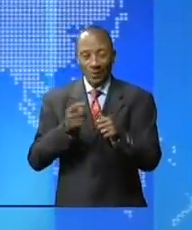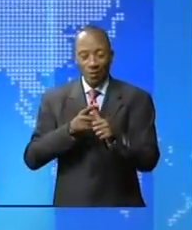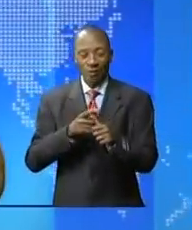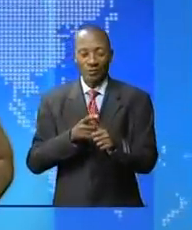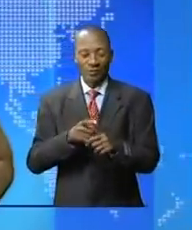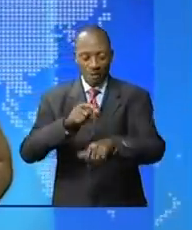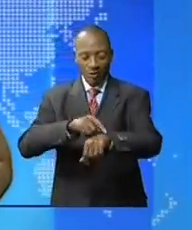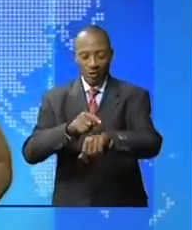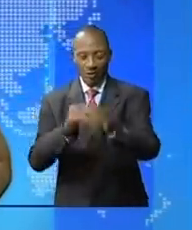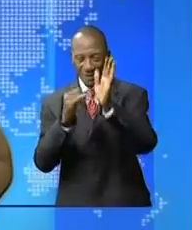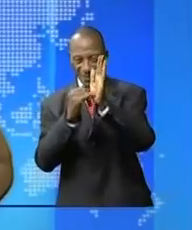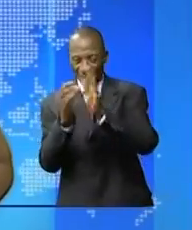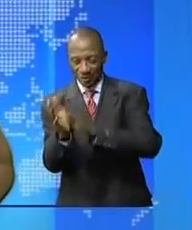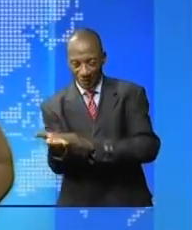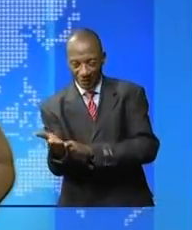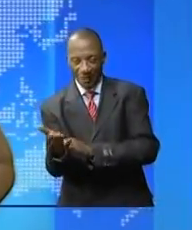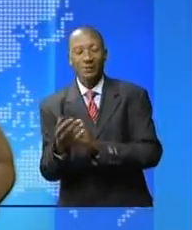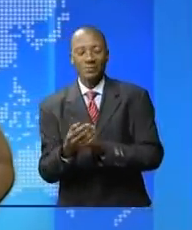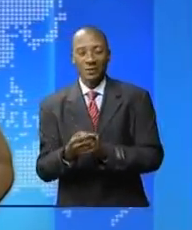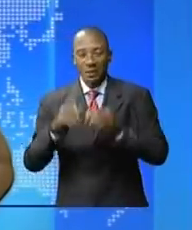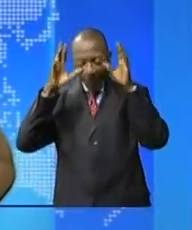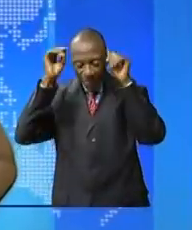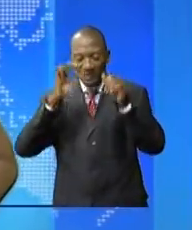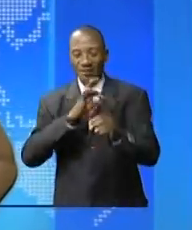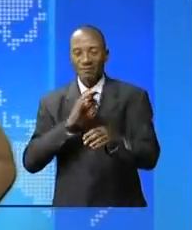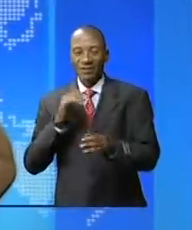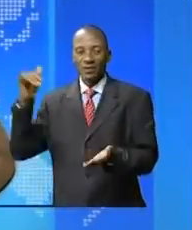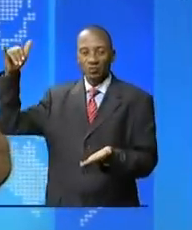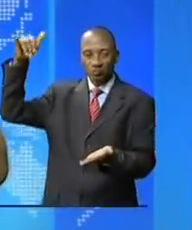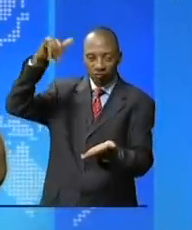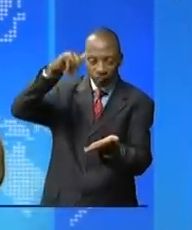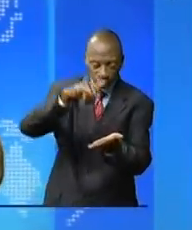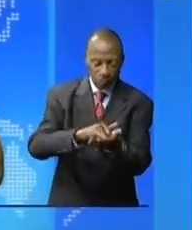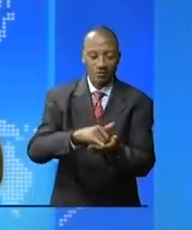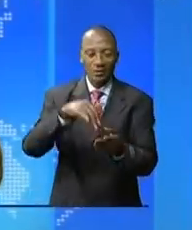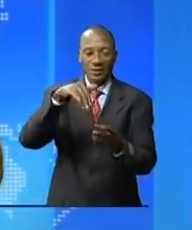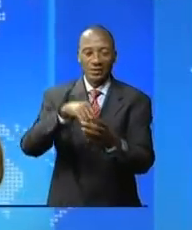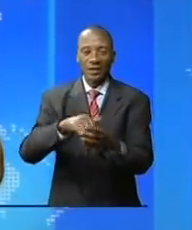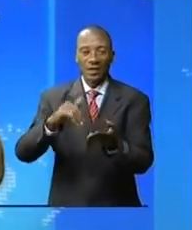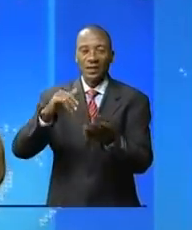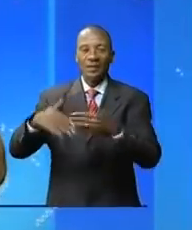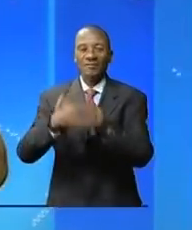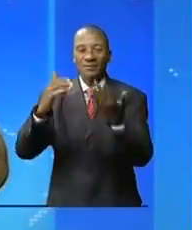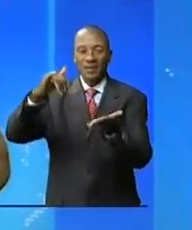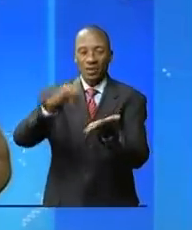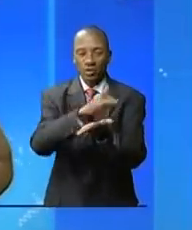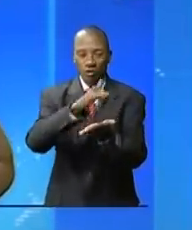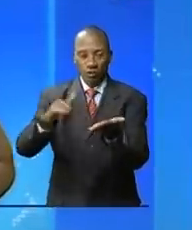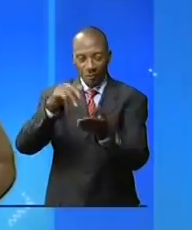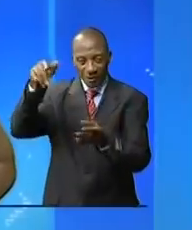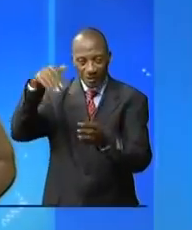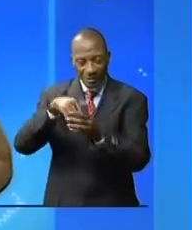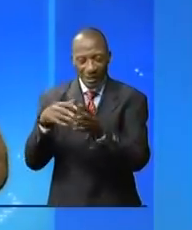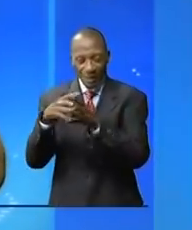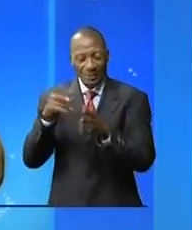de ce lundi 20 septembre à New York, aux USA, le président de la République, Félix Antoine Tshisekedi, prend part